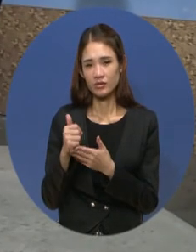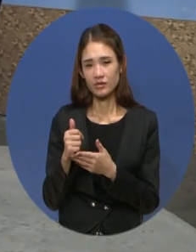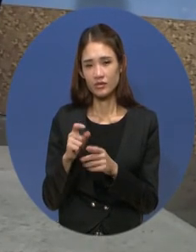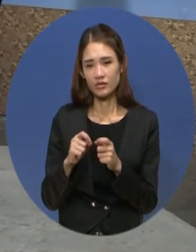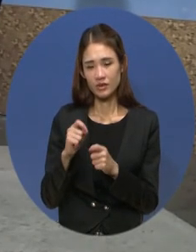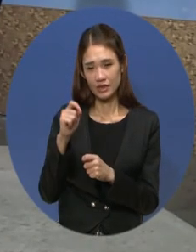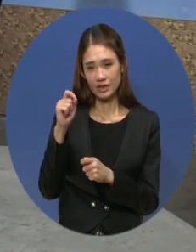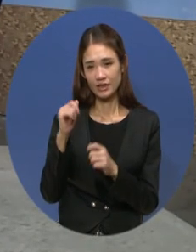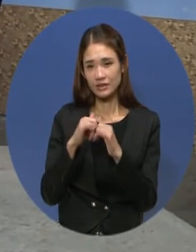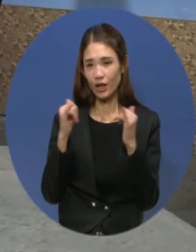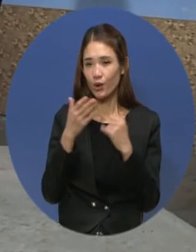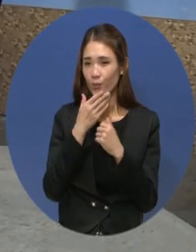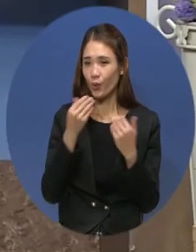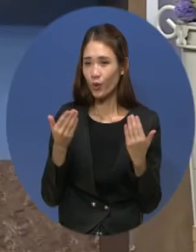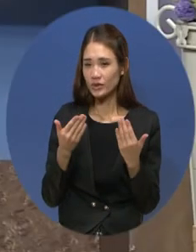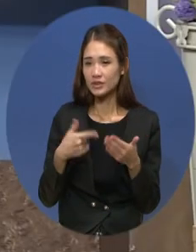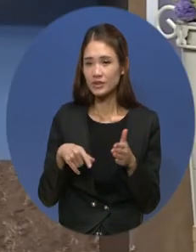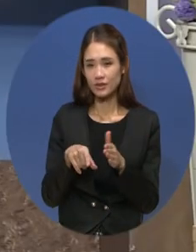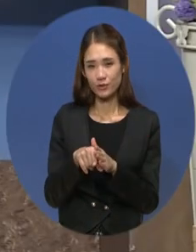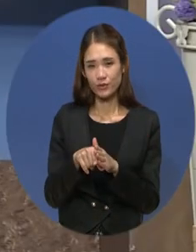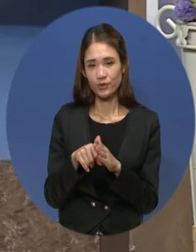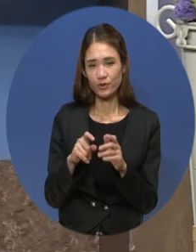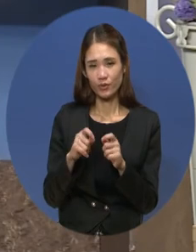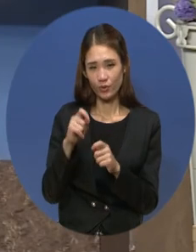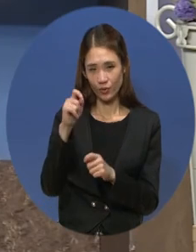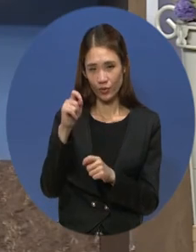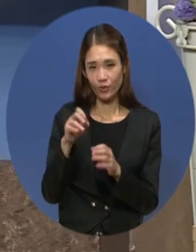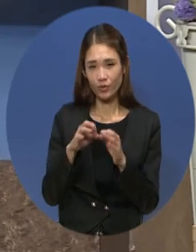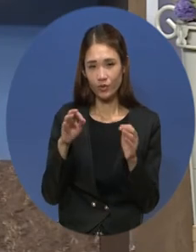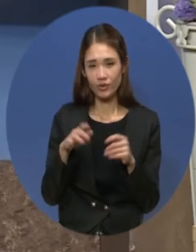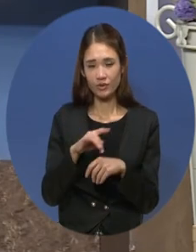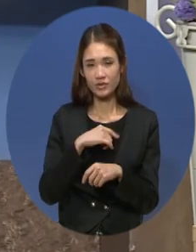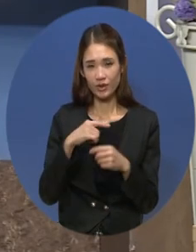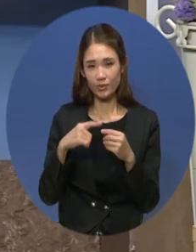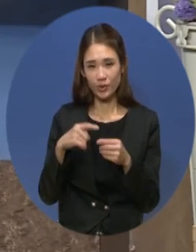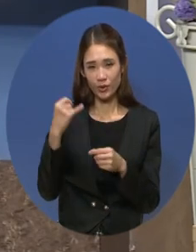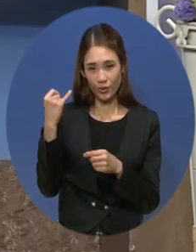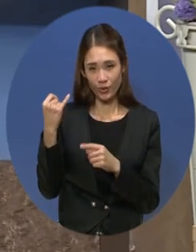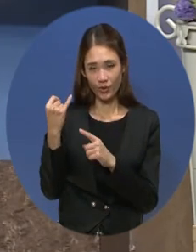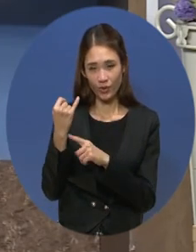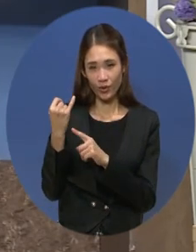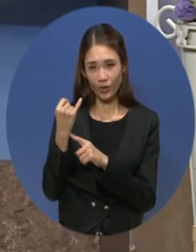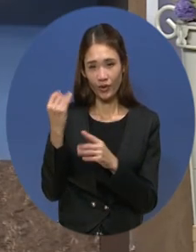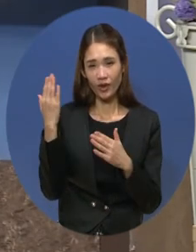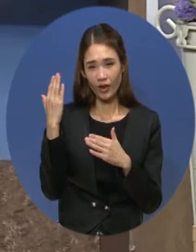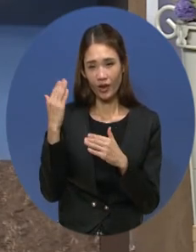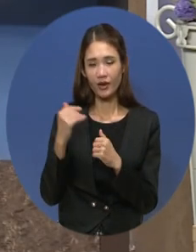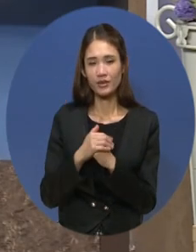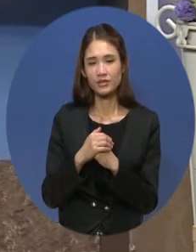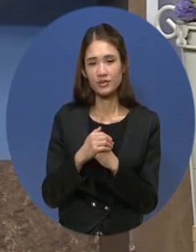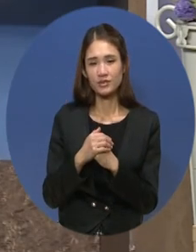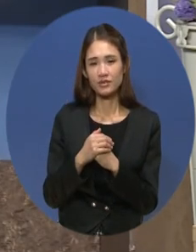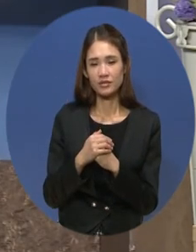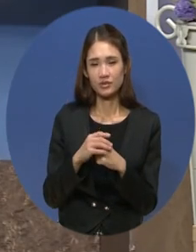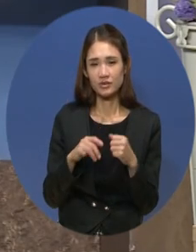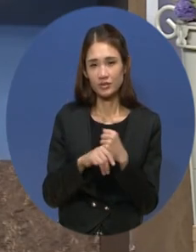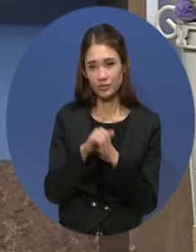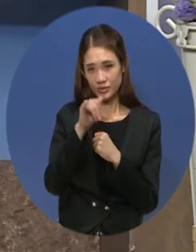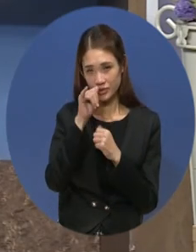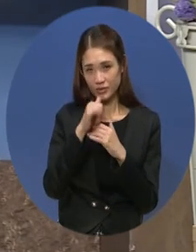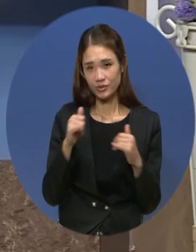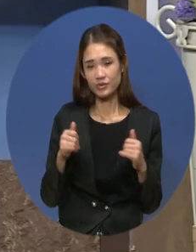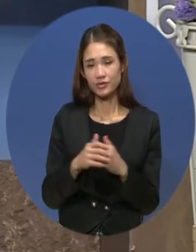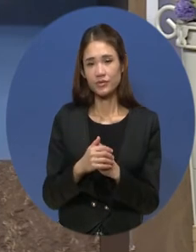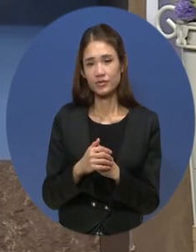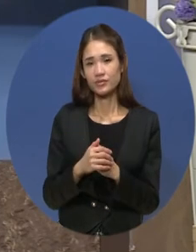기니 사회복지를 위한 오랜 세월 동안 가장 먼저 떠오르는 학생 이었으나 4 의미 있는